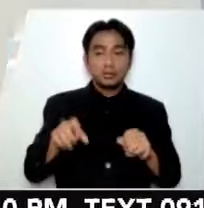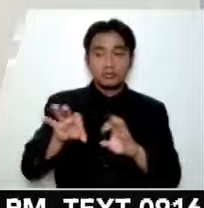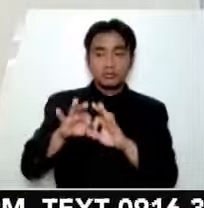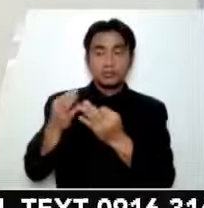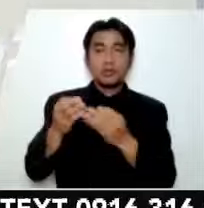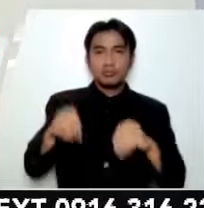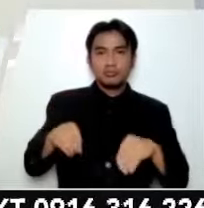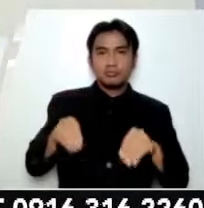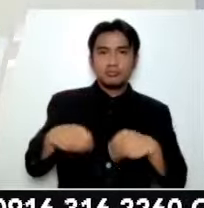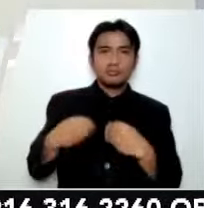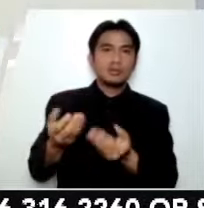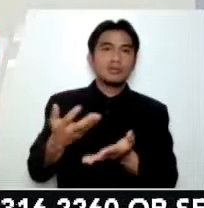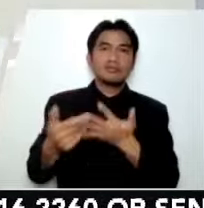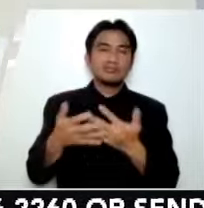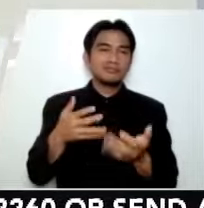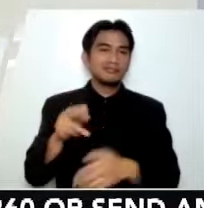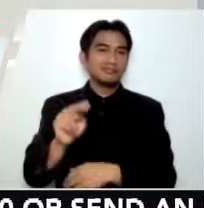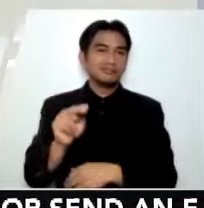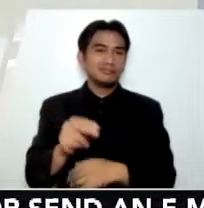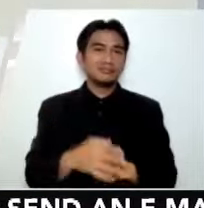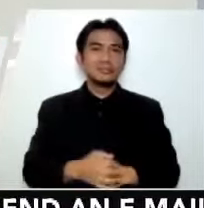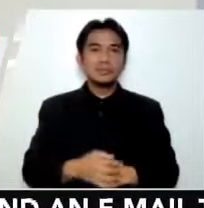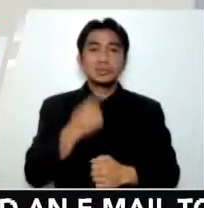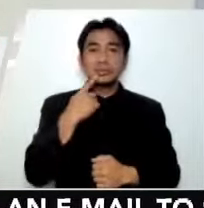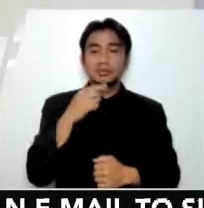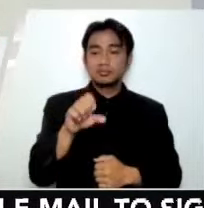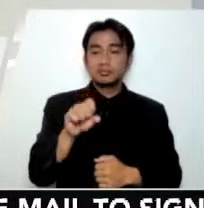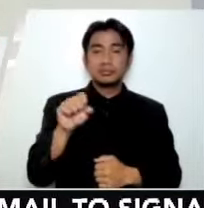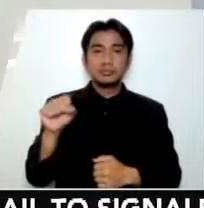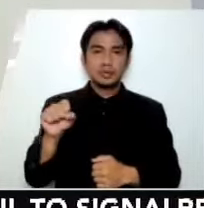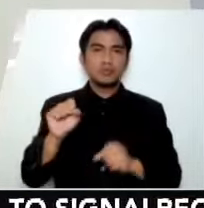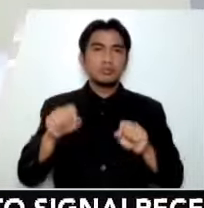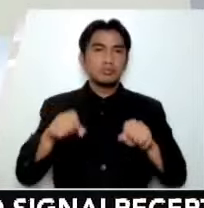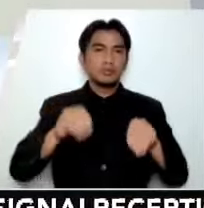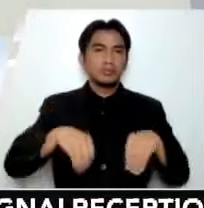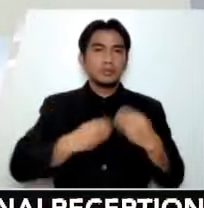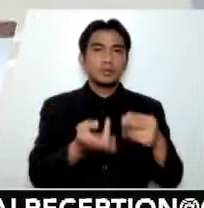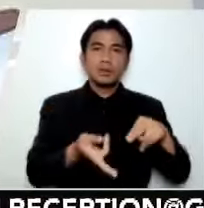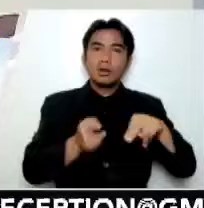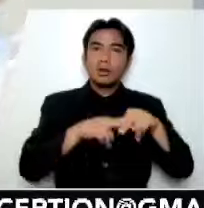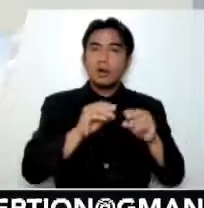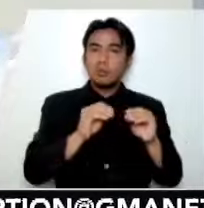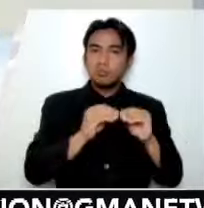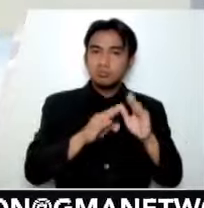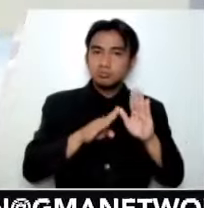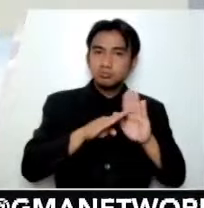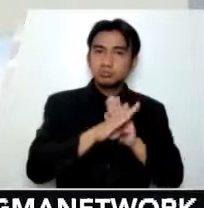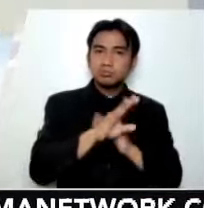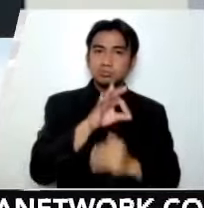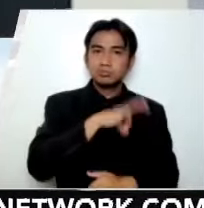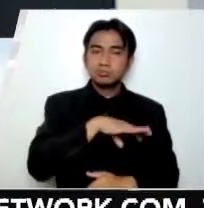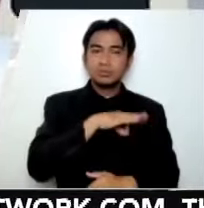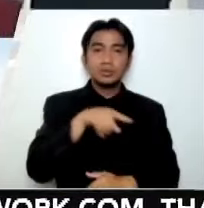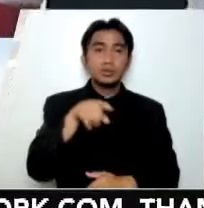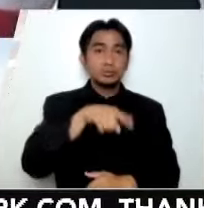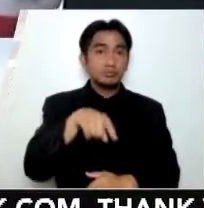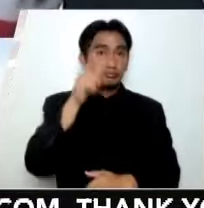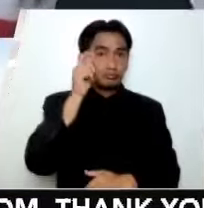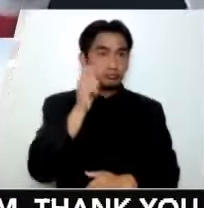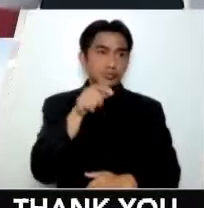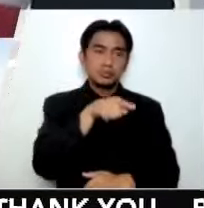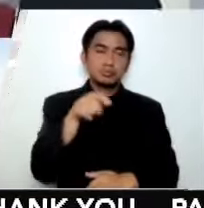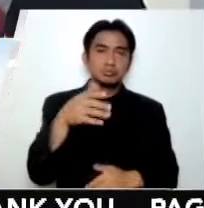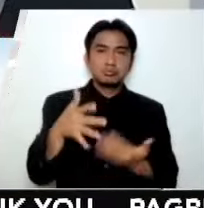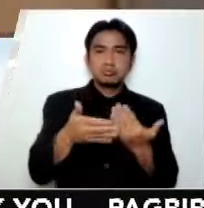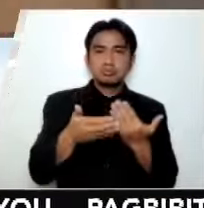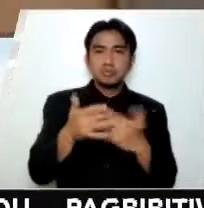SSS pagkakataon na rin daw ito para sa mga gustong mapalaki ang kanilang pensyon kaya't habang bata pa mas mainam daw na Magsimula na sa